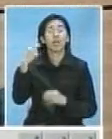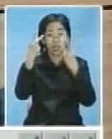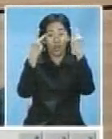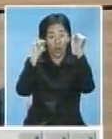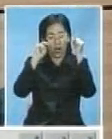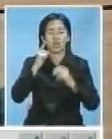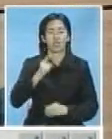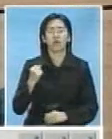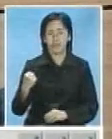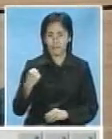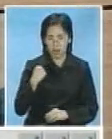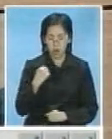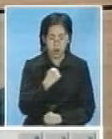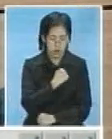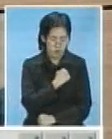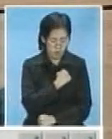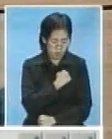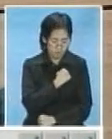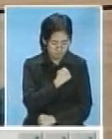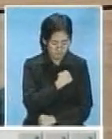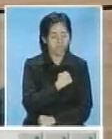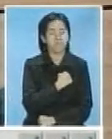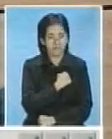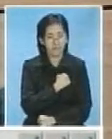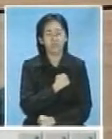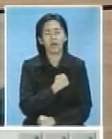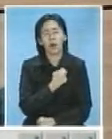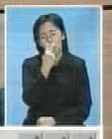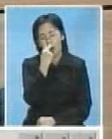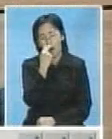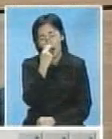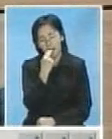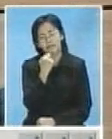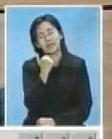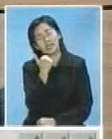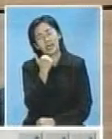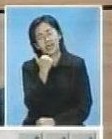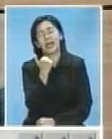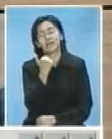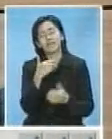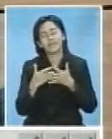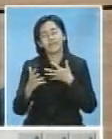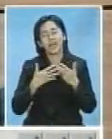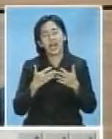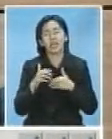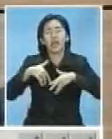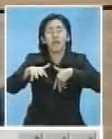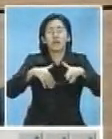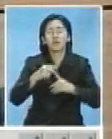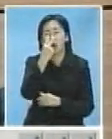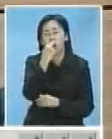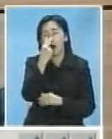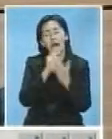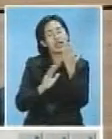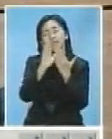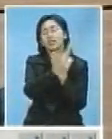ข้มแข็งท่านต้องอดทนมากกว่าคนอื่นท่านร้องให้บ้างก็ได้นะคะเพราะว่าชาวบ้านเขาร้องกันทั่วทั้